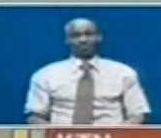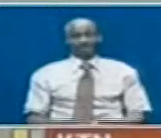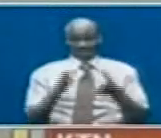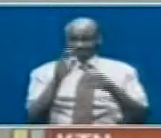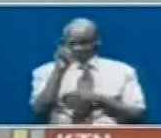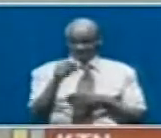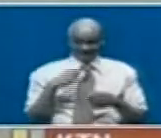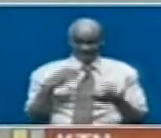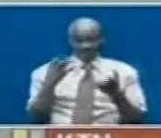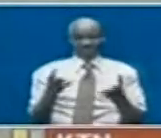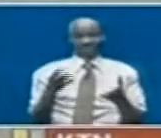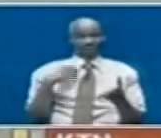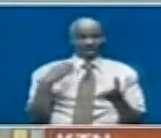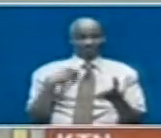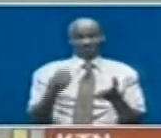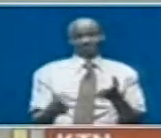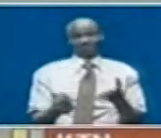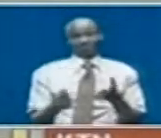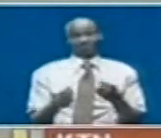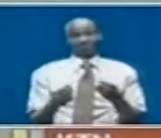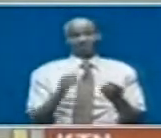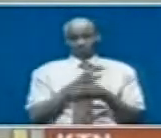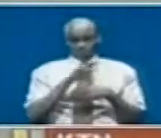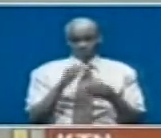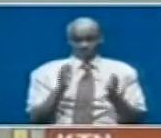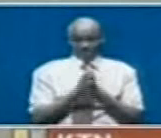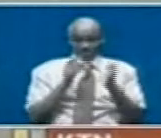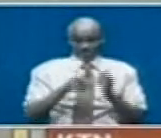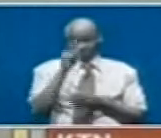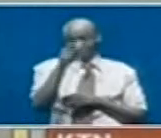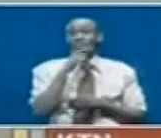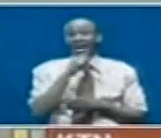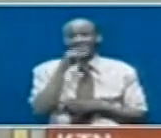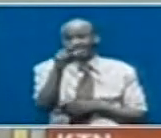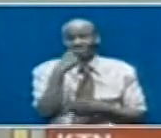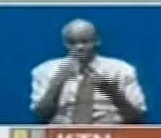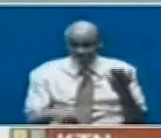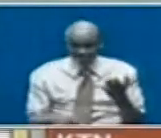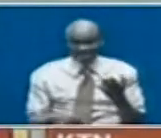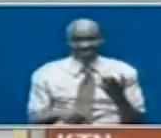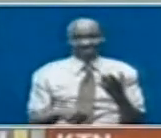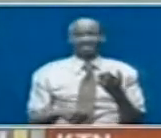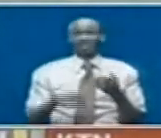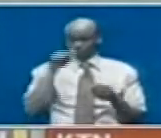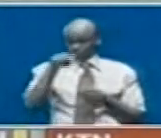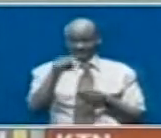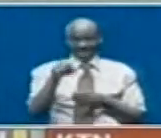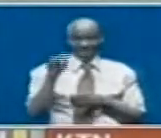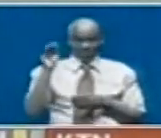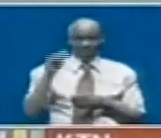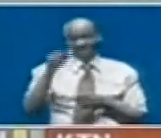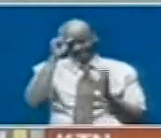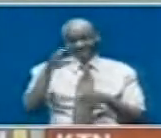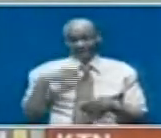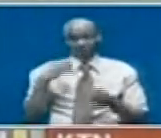Na mtazamaji, tungalipo kwenye masala yanayofungamana na jamaa huyo kwenye la Mzomba. Ni kwamba mapema hii leo gavana wa